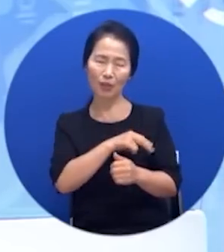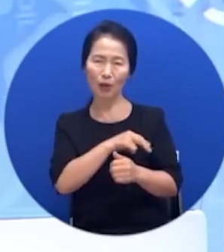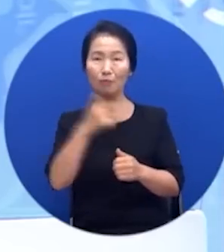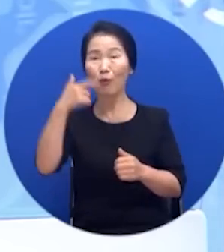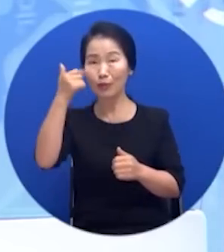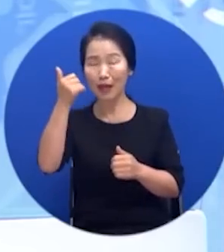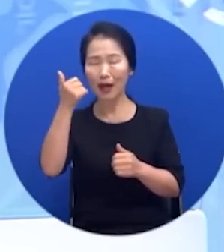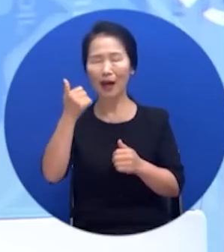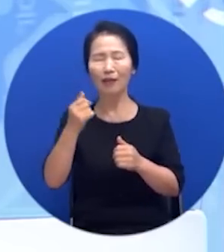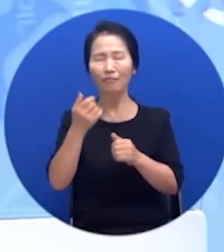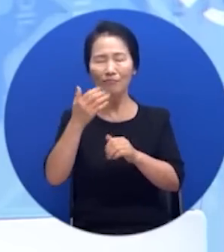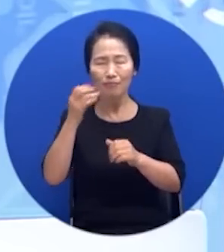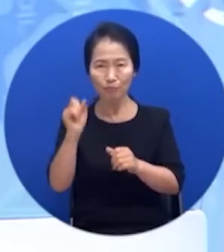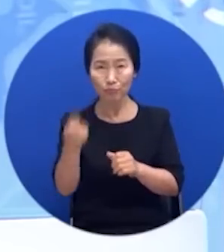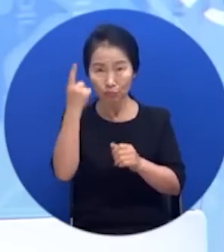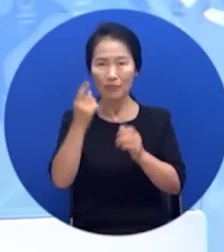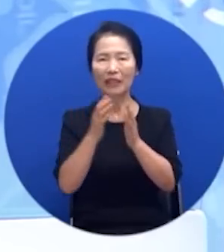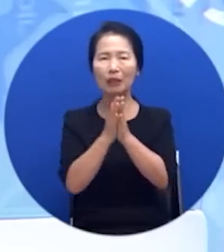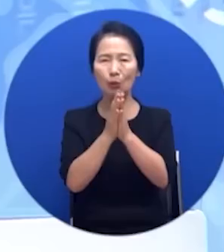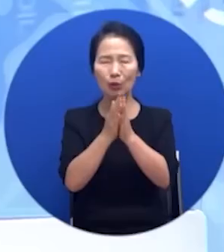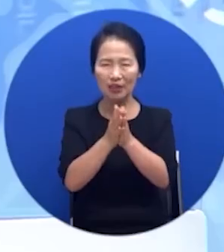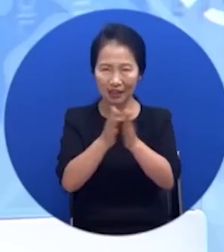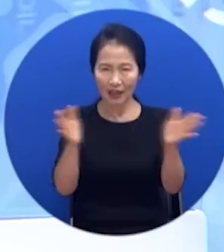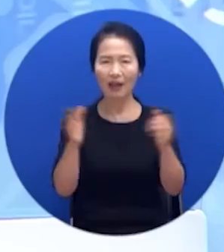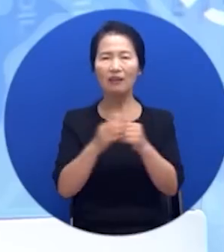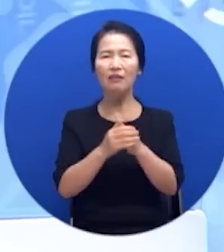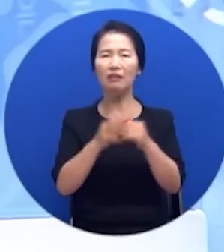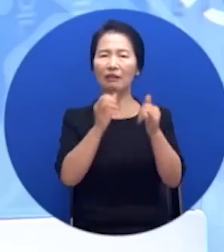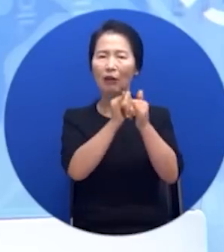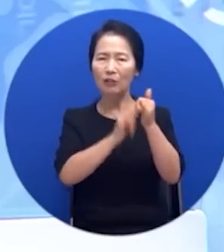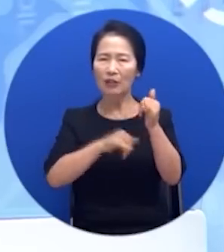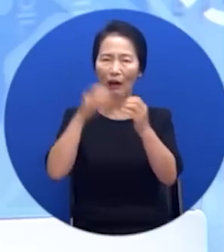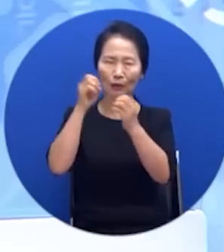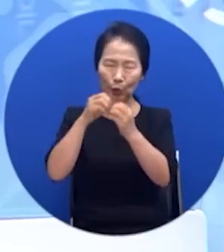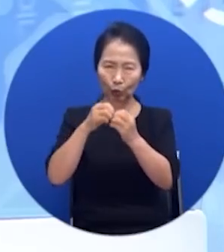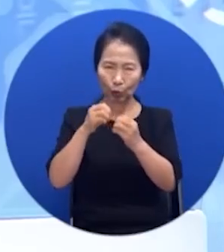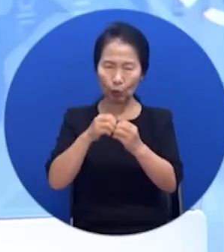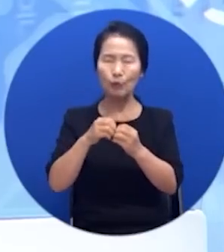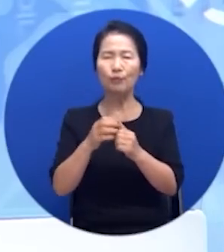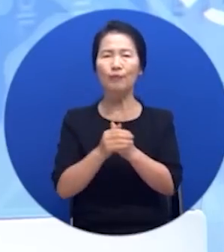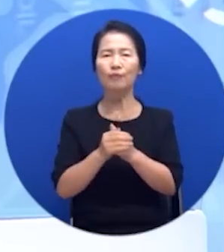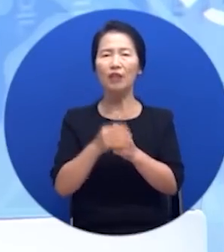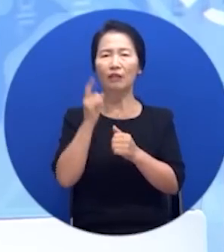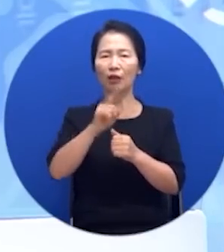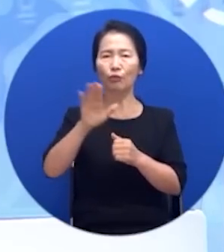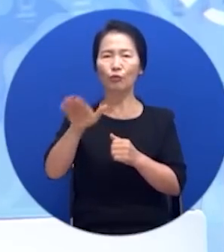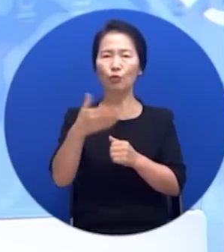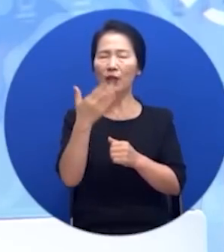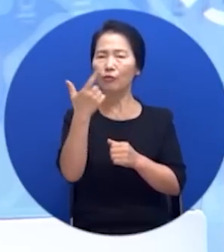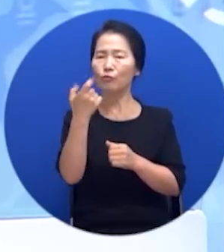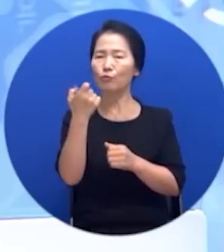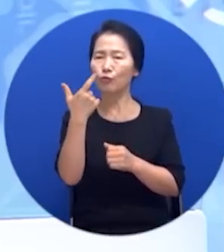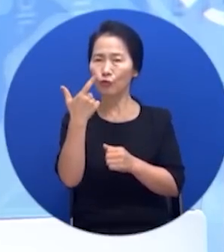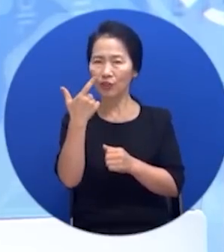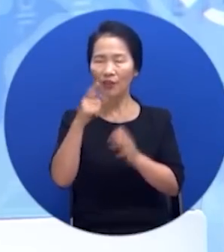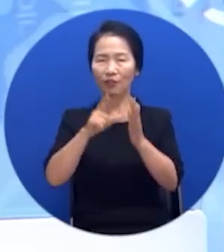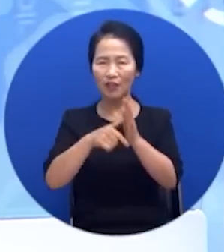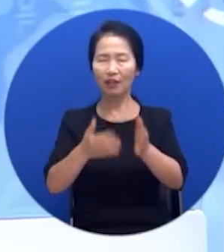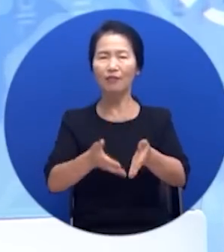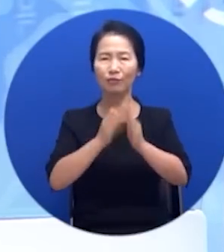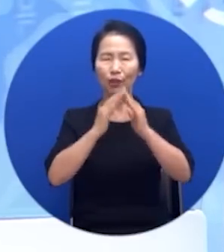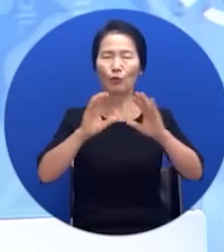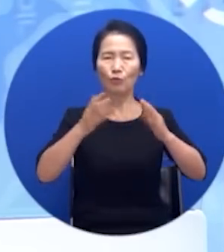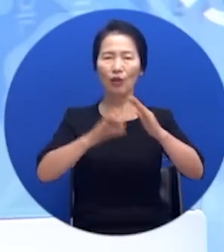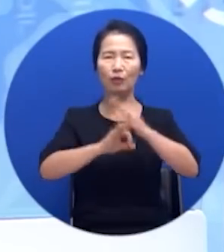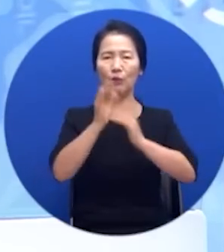올리며 시작했고, 이러한 역사적 전통을 이어받아서 1966년에 창립된